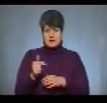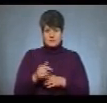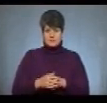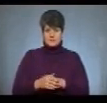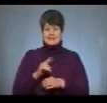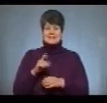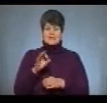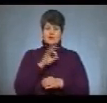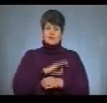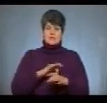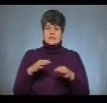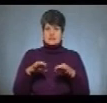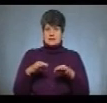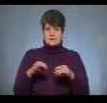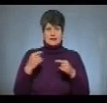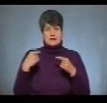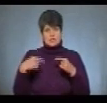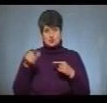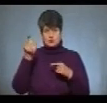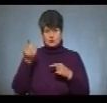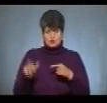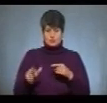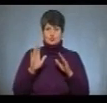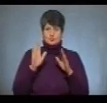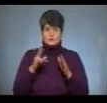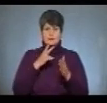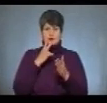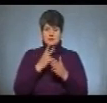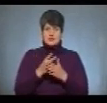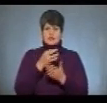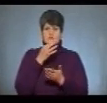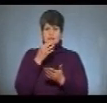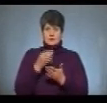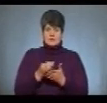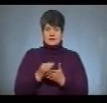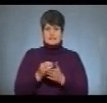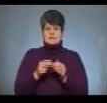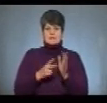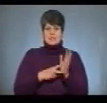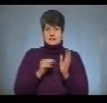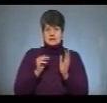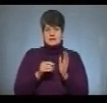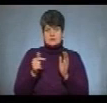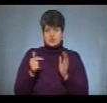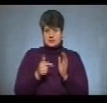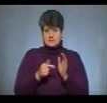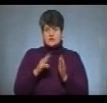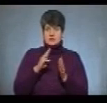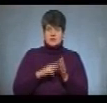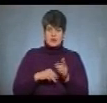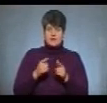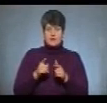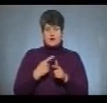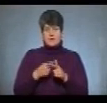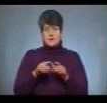користування транспортним засобом іншою особою буде передбачена відповідальність в розмірі 17 тисяч гривень штрафу або його